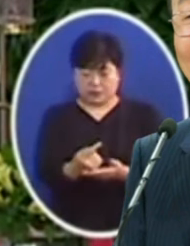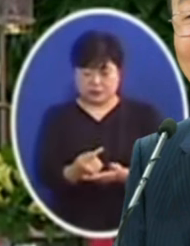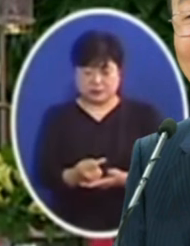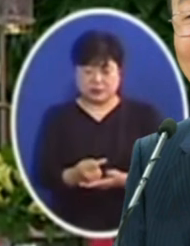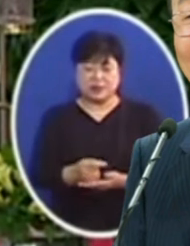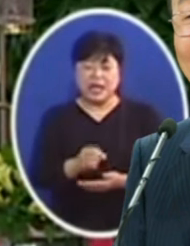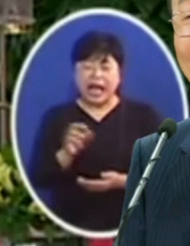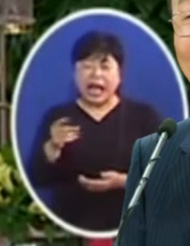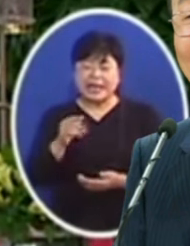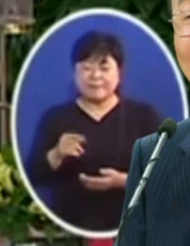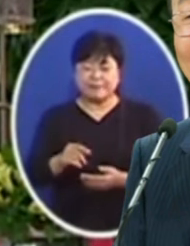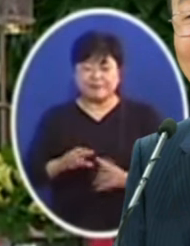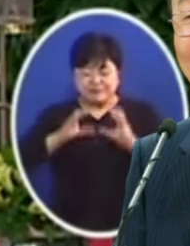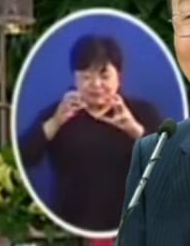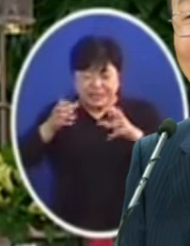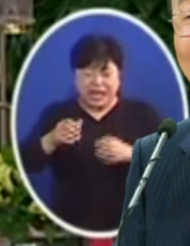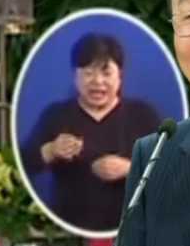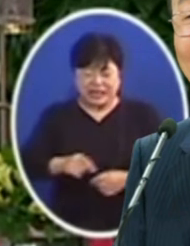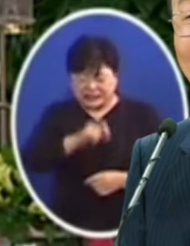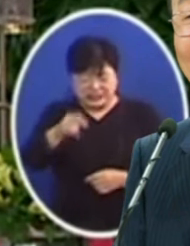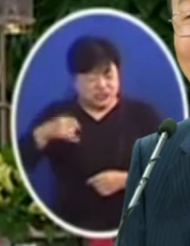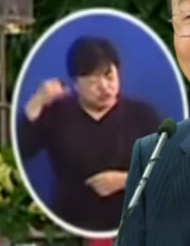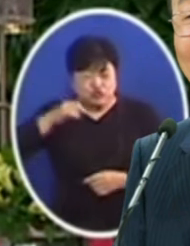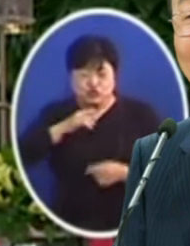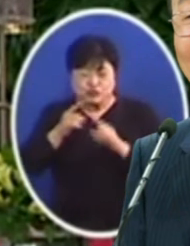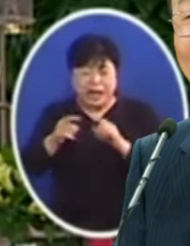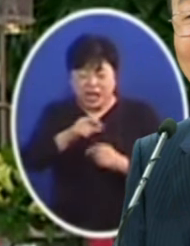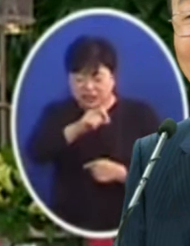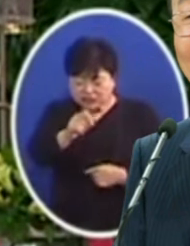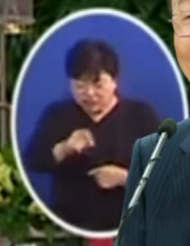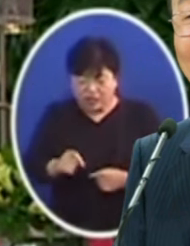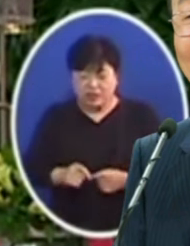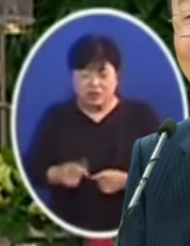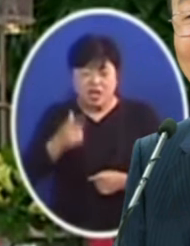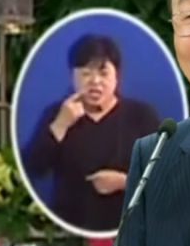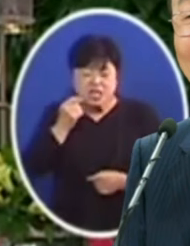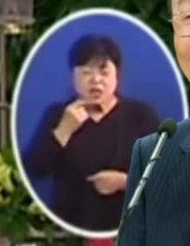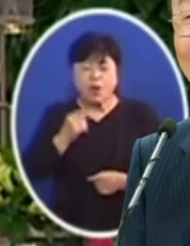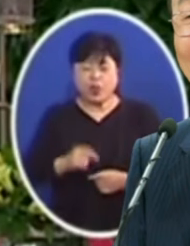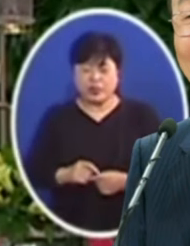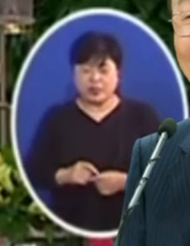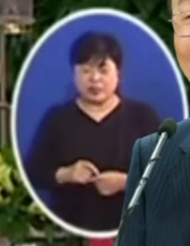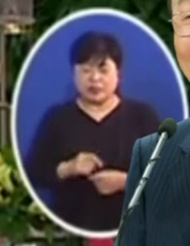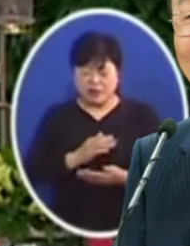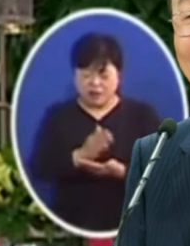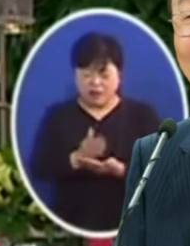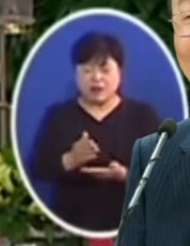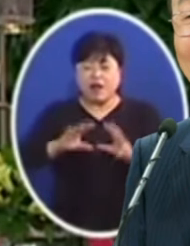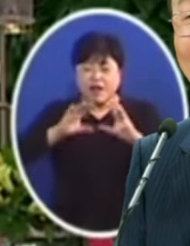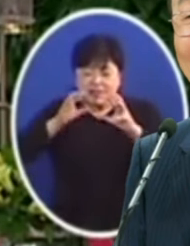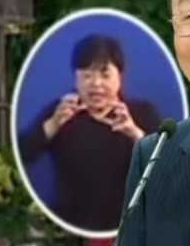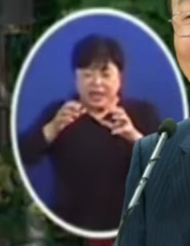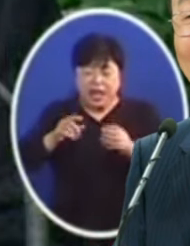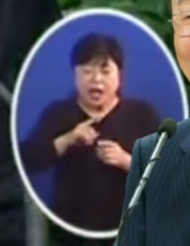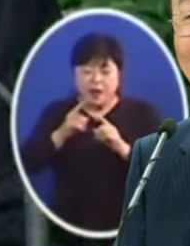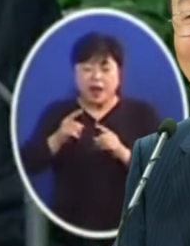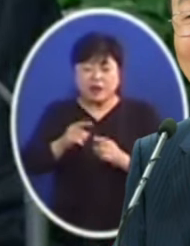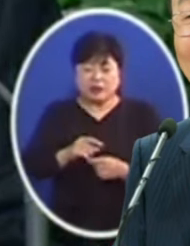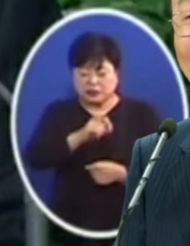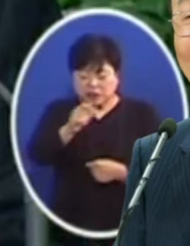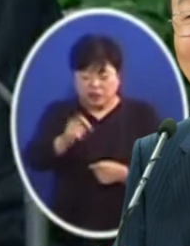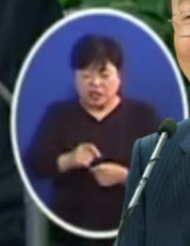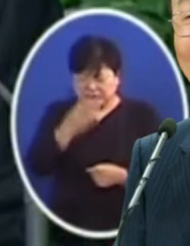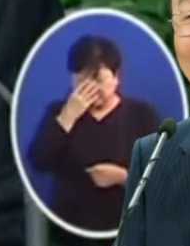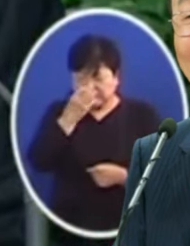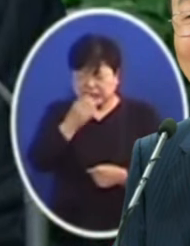아랍 글씨가 쓰인 봉투, 중국말이 적혀있는 쓰레기, 일본 등 세계 각국의 쓰레기들이 한국 해안에 밀려와